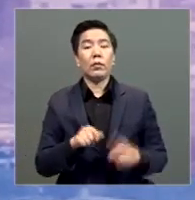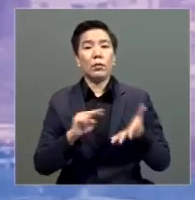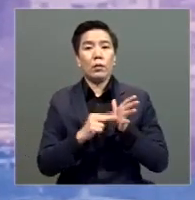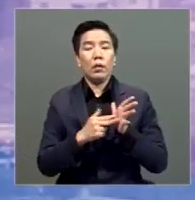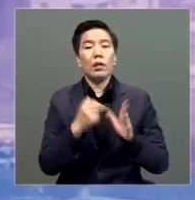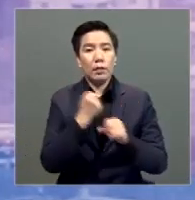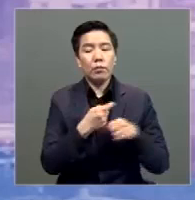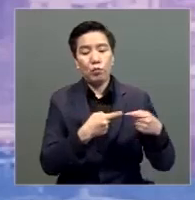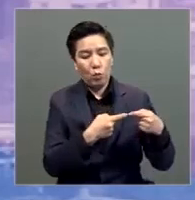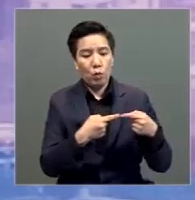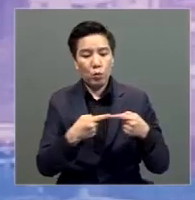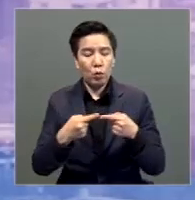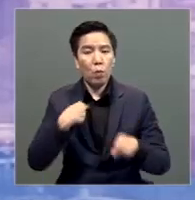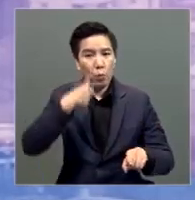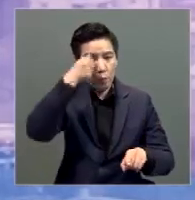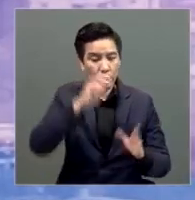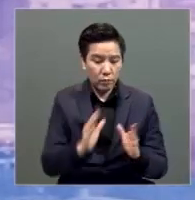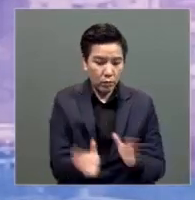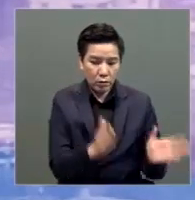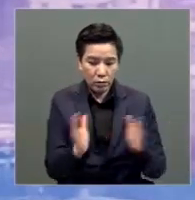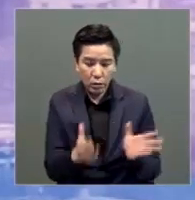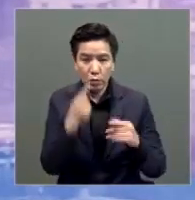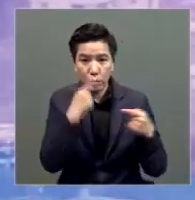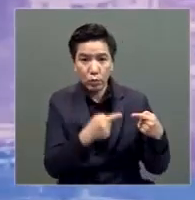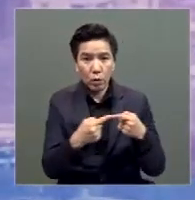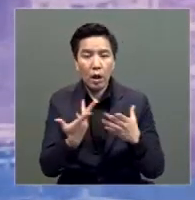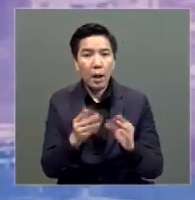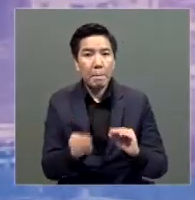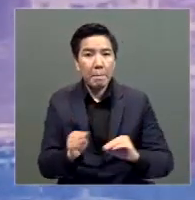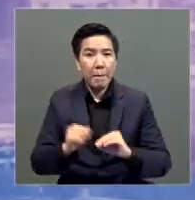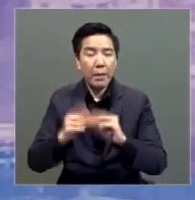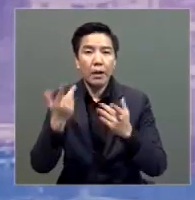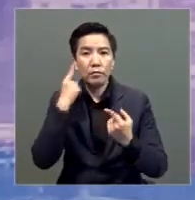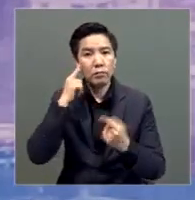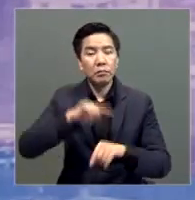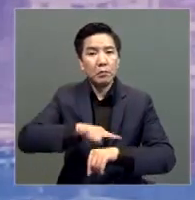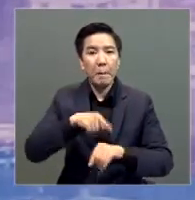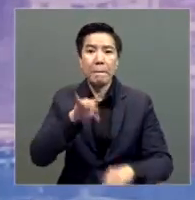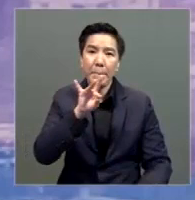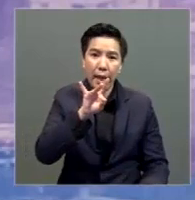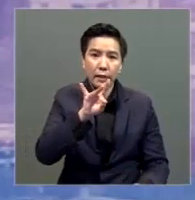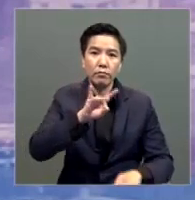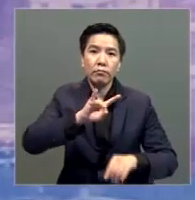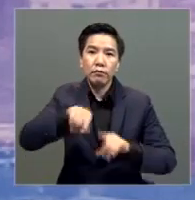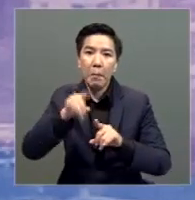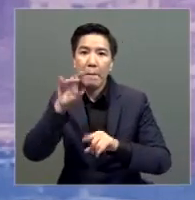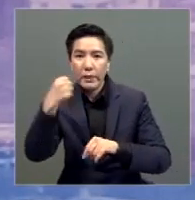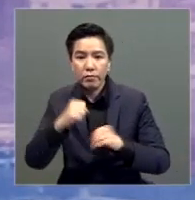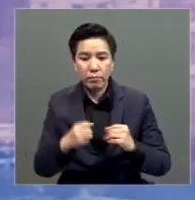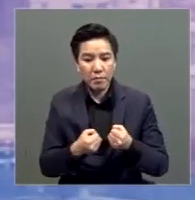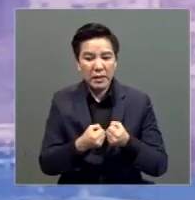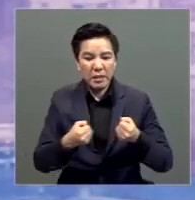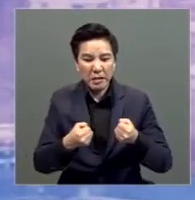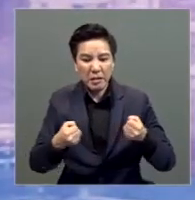ะประเมินเหตุการณ์วันต่อวันอาจจะขยับขึ้นเป็น8ชั่วโมงหรือ10ชั่วโมงต่อไปก็